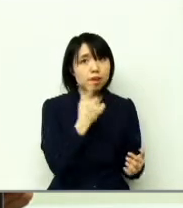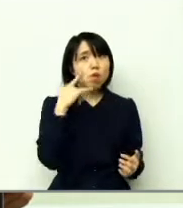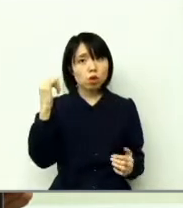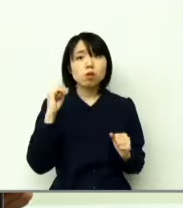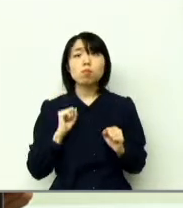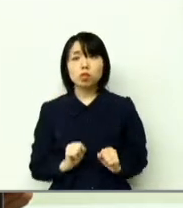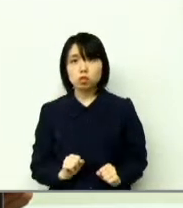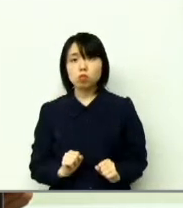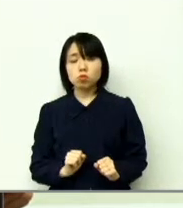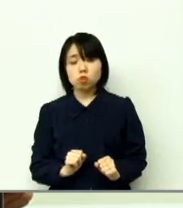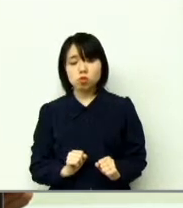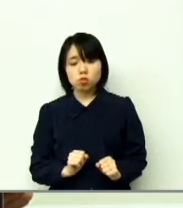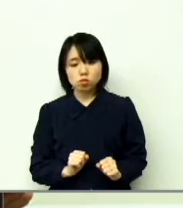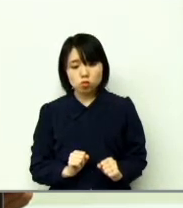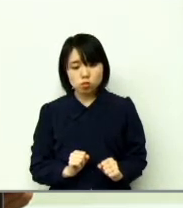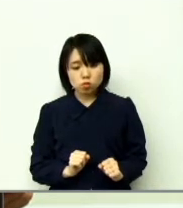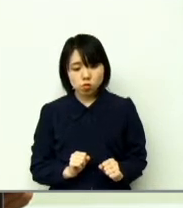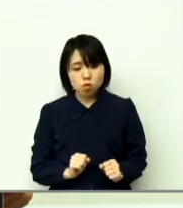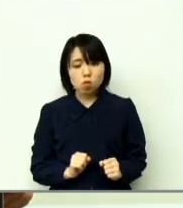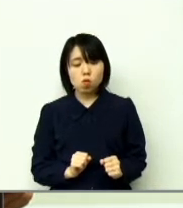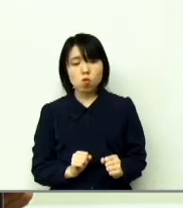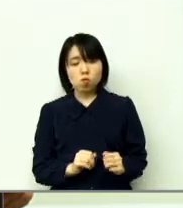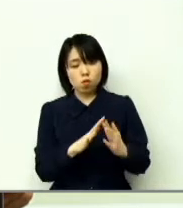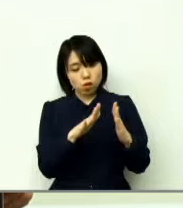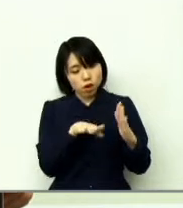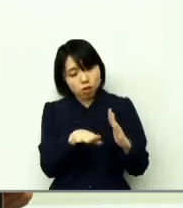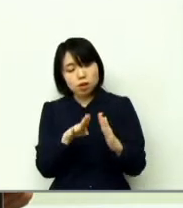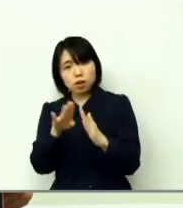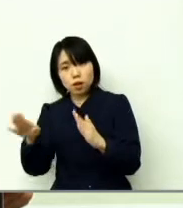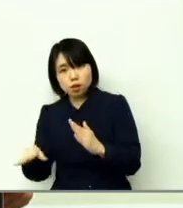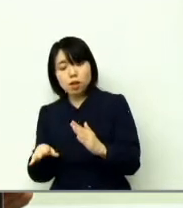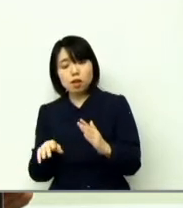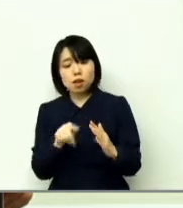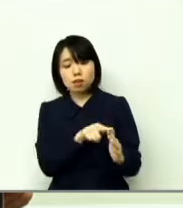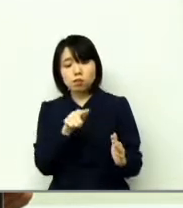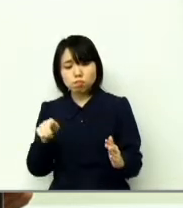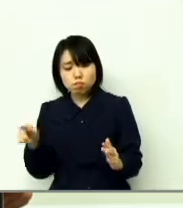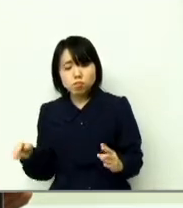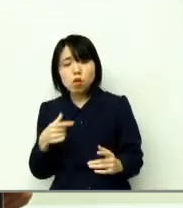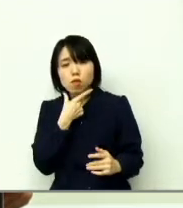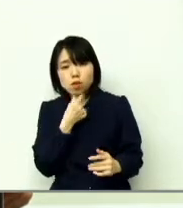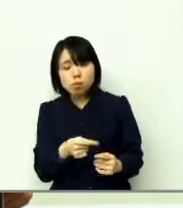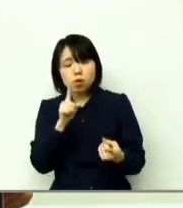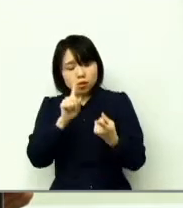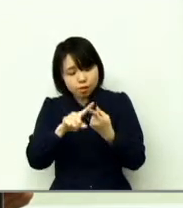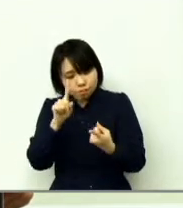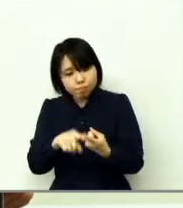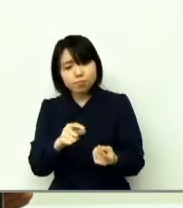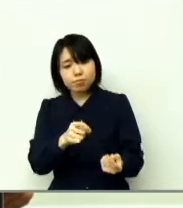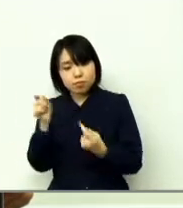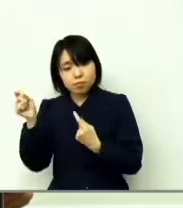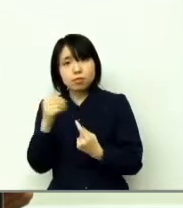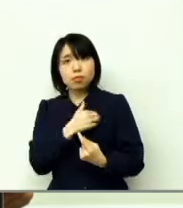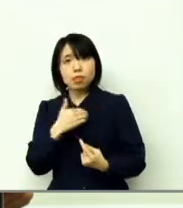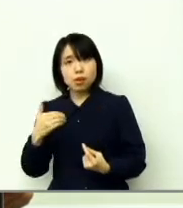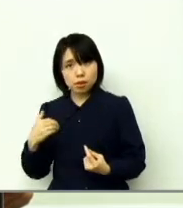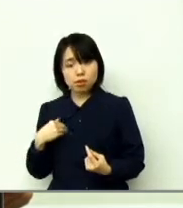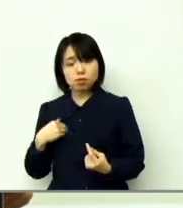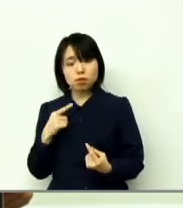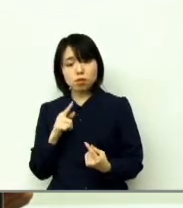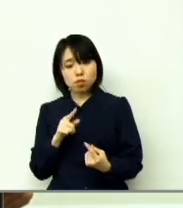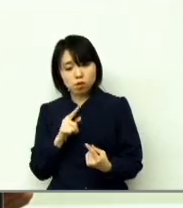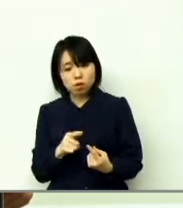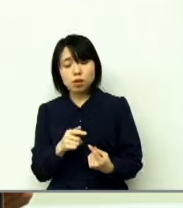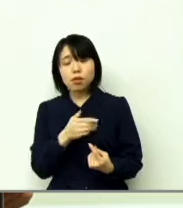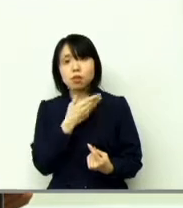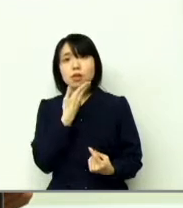いろいろそういったニーズ、それぞれの家庭のニーズや要望に合わせて選択ができるということをですね、目指していきたい